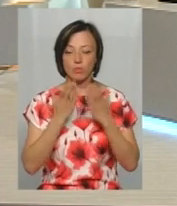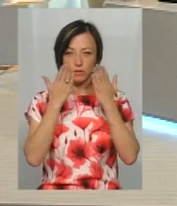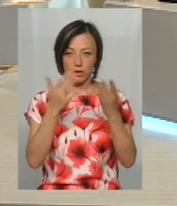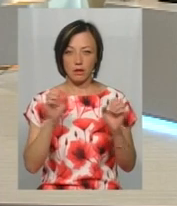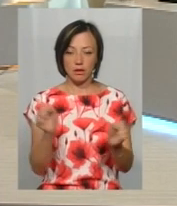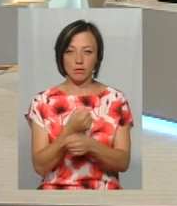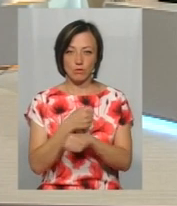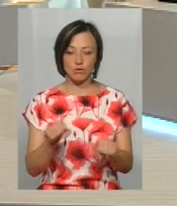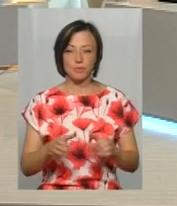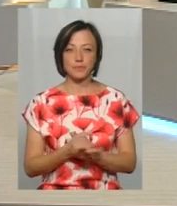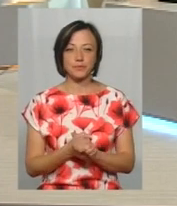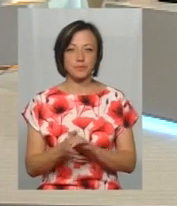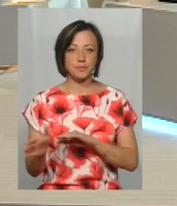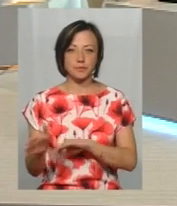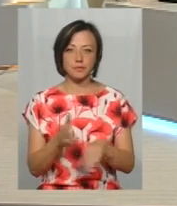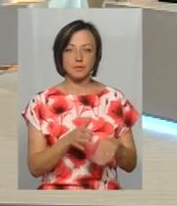Ні, прочитати не можу.